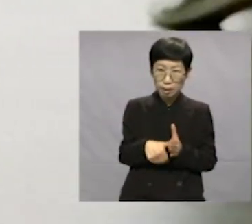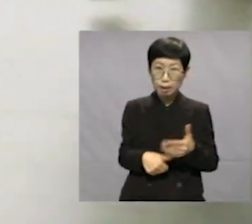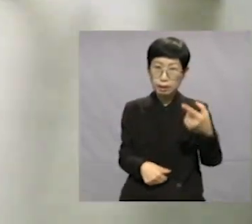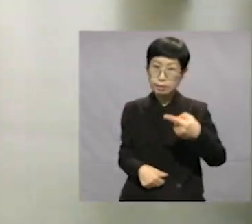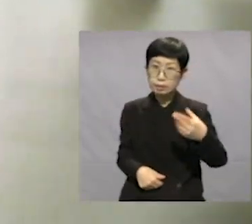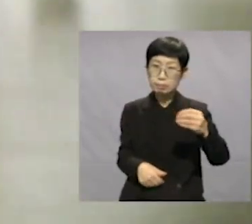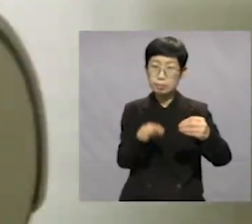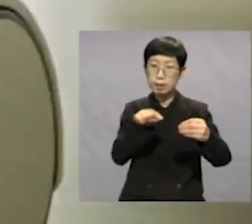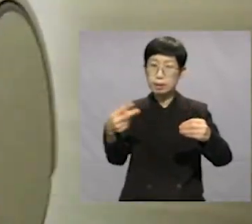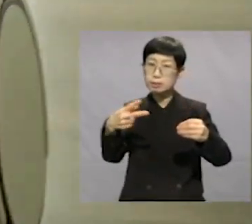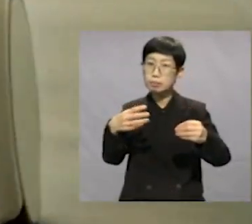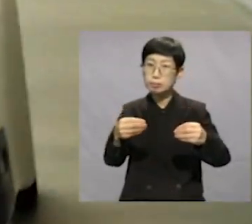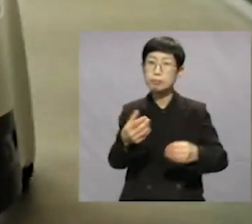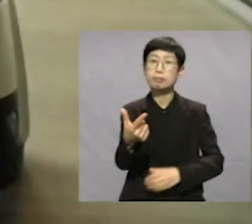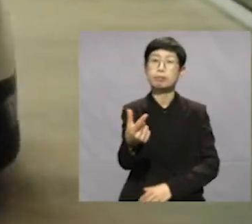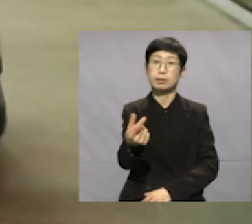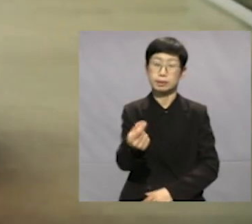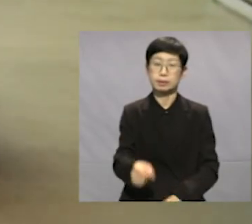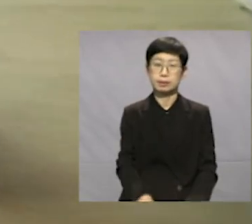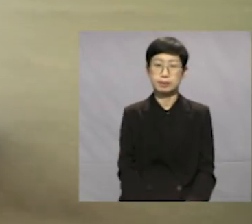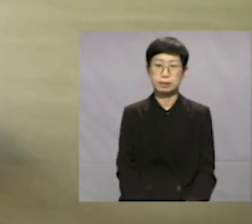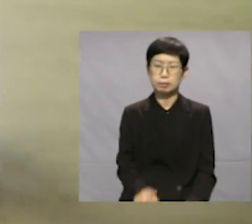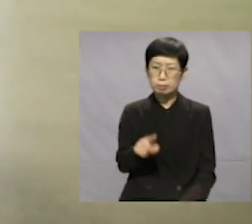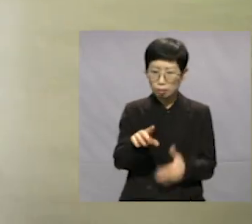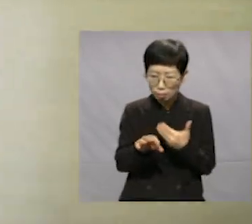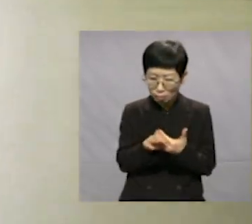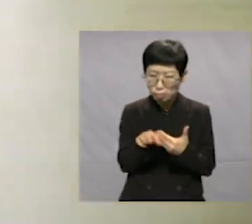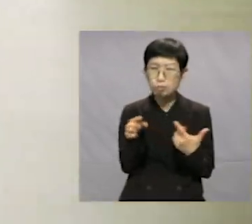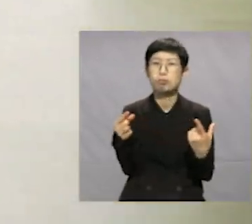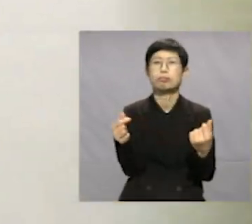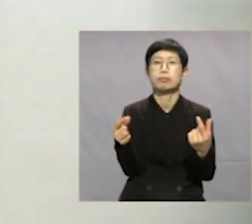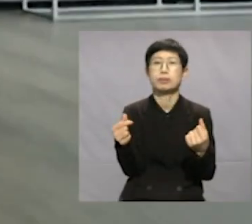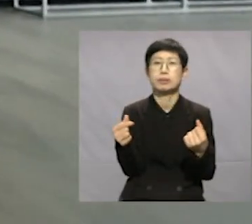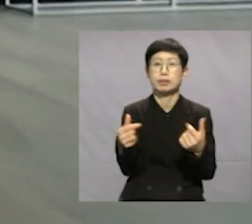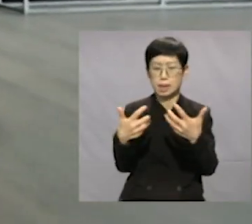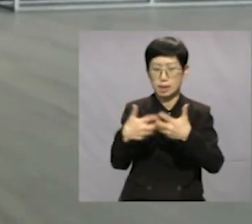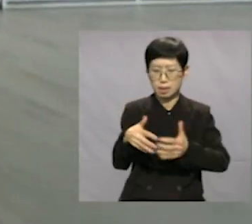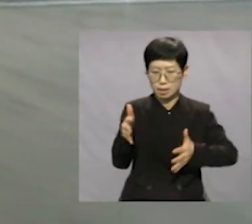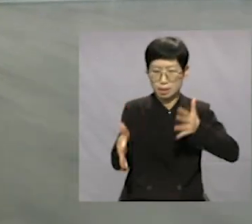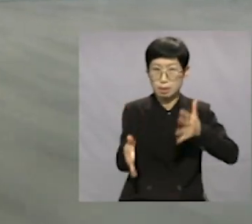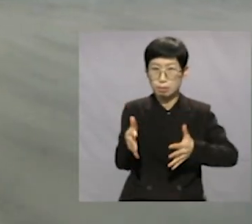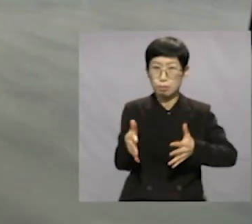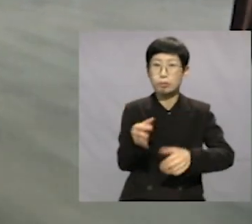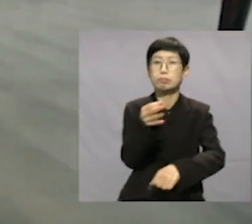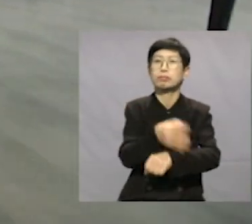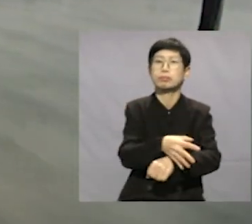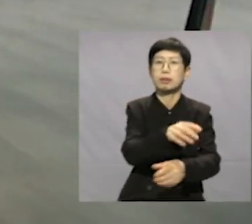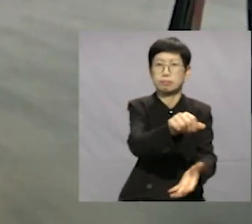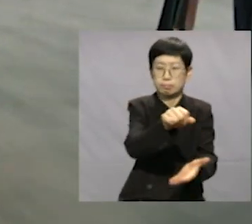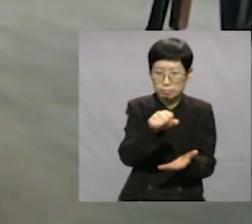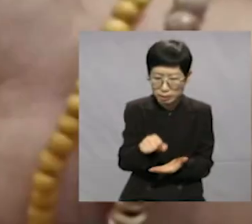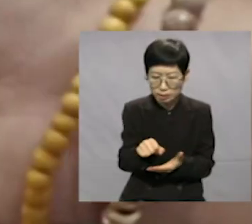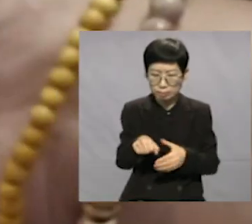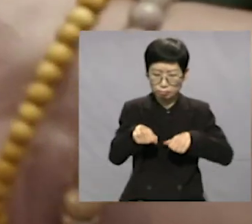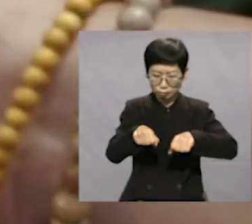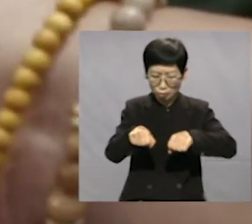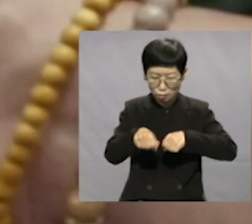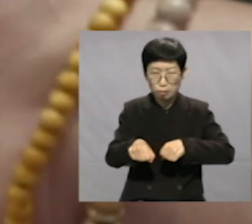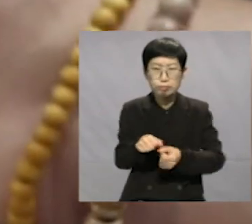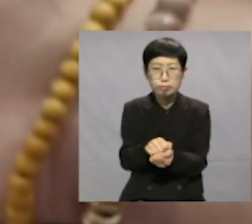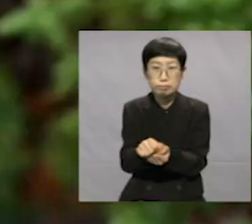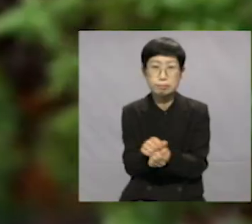하잖아요. 그 정도면은 집에 집사 한 명 들여서 로봇 들여서 네. 청소도 시키고 빨래도